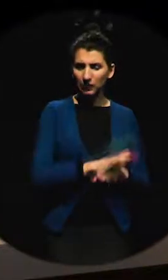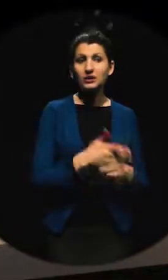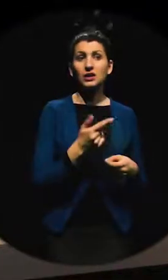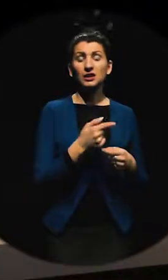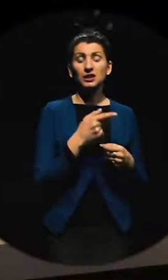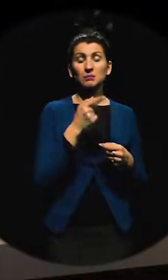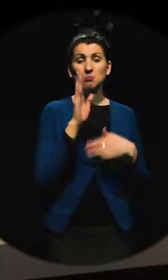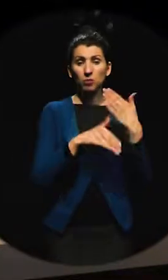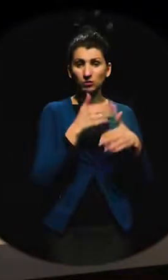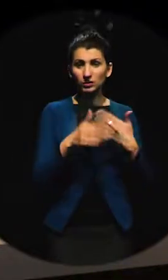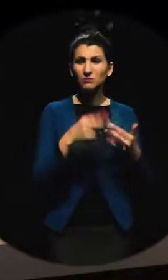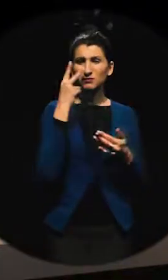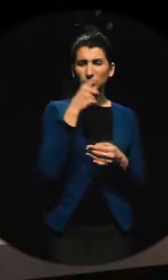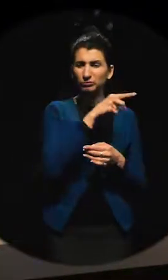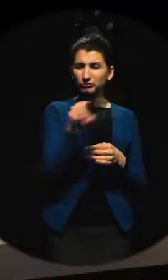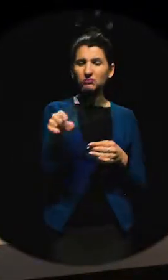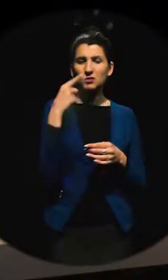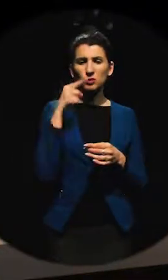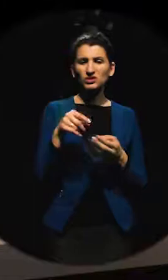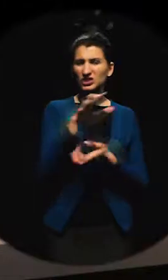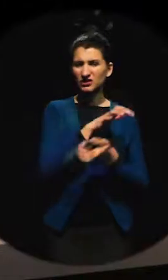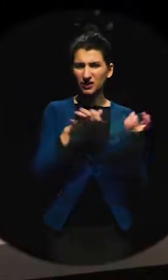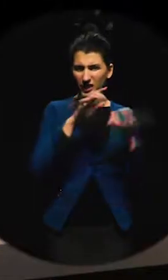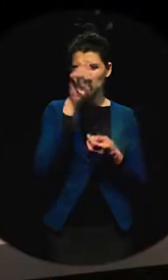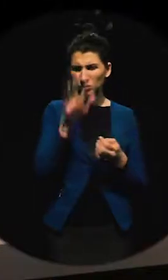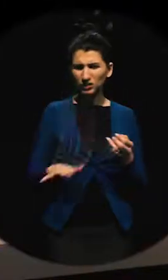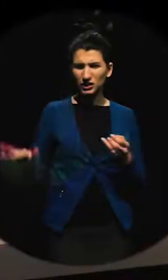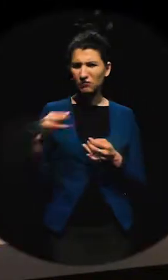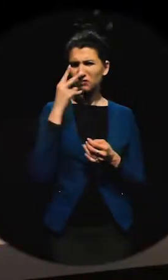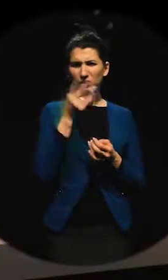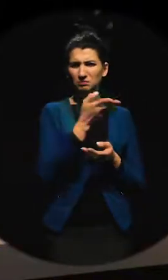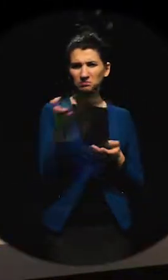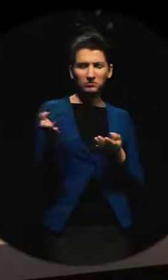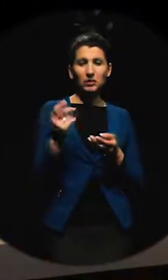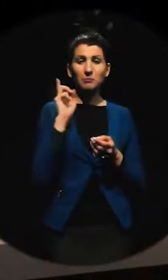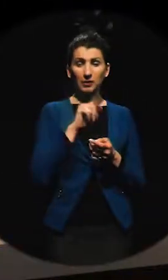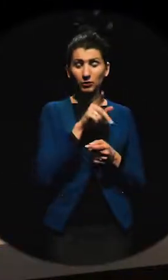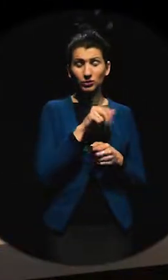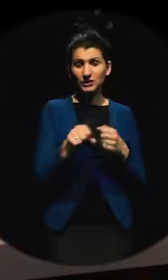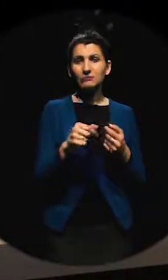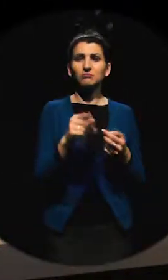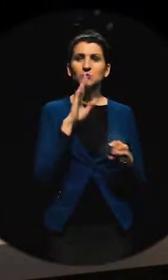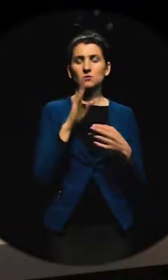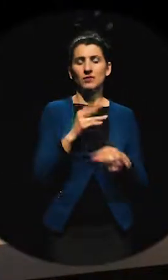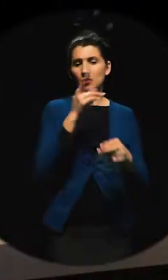sposób urządzenia świata, w którym funkcjonujemy, a który przyjmujemy za